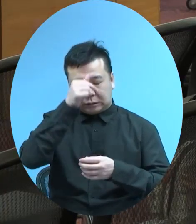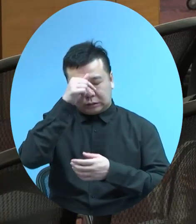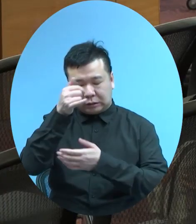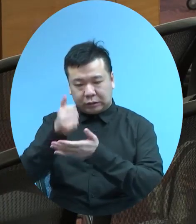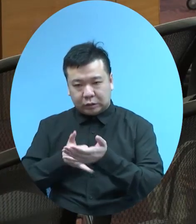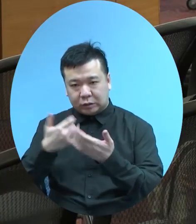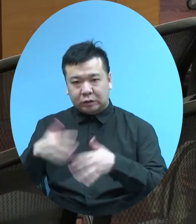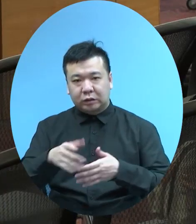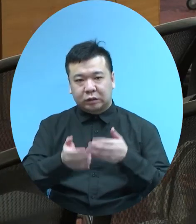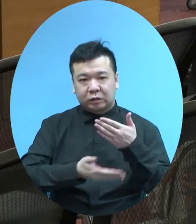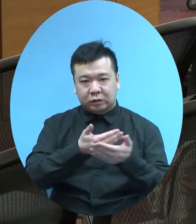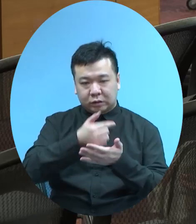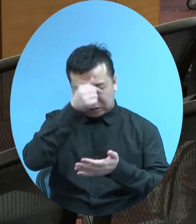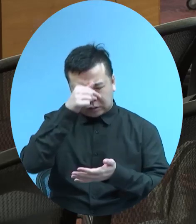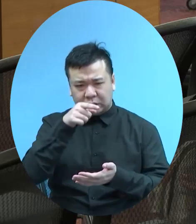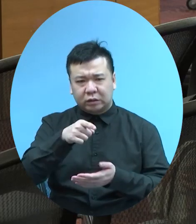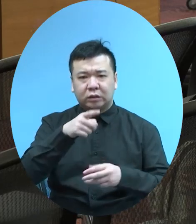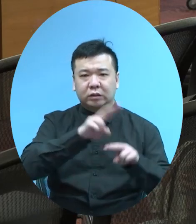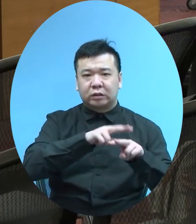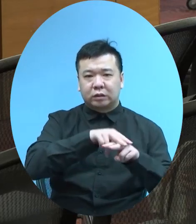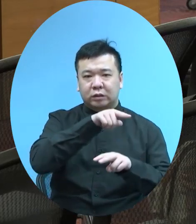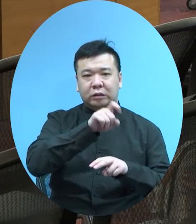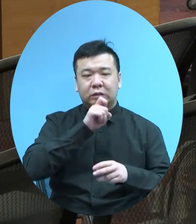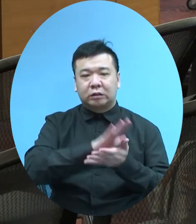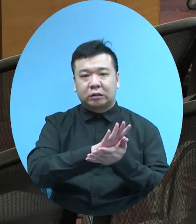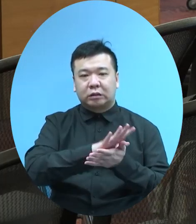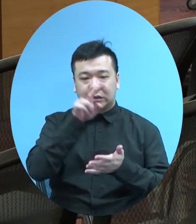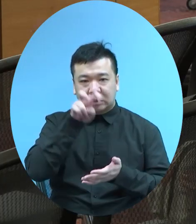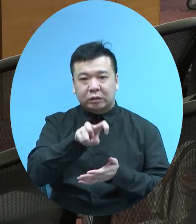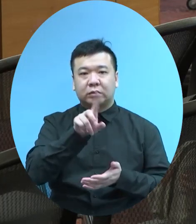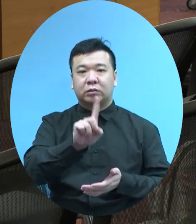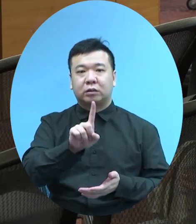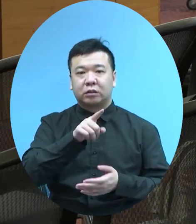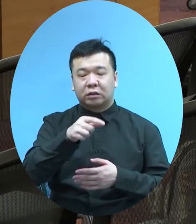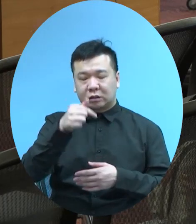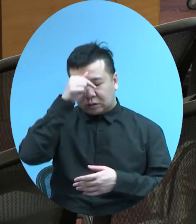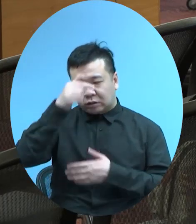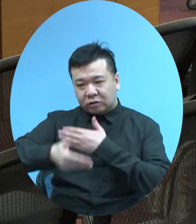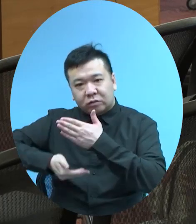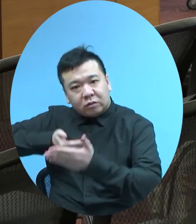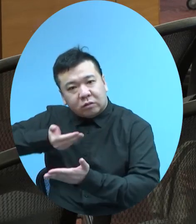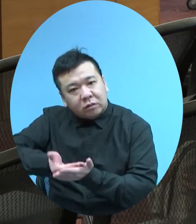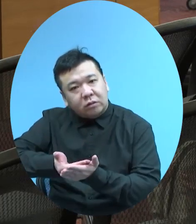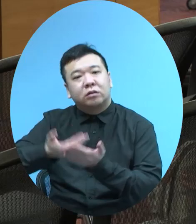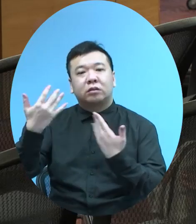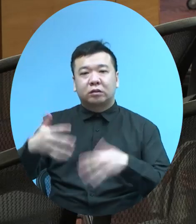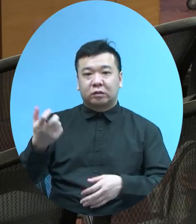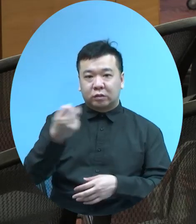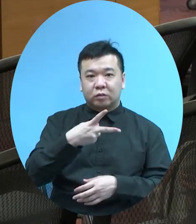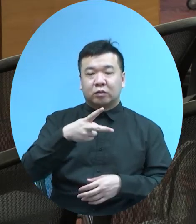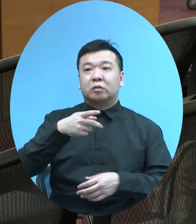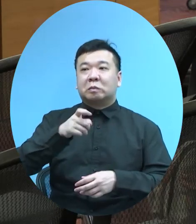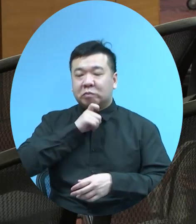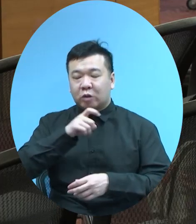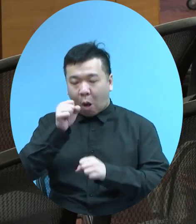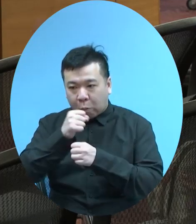院之後復診嗰樣嘢。咁因為其實內地都有啲個案係睇得出，即係復診復檢嘅時候發現都係陽性啦。咁而